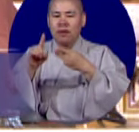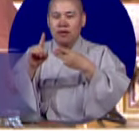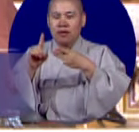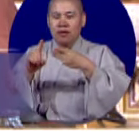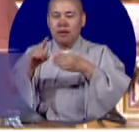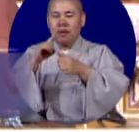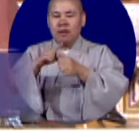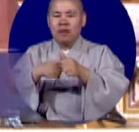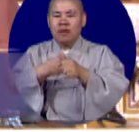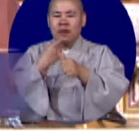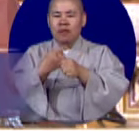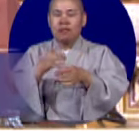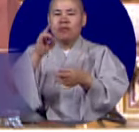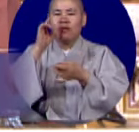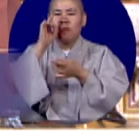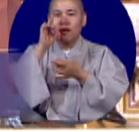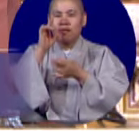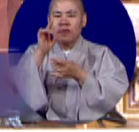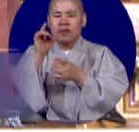나무아이미